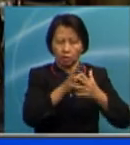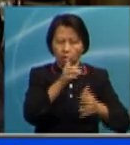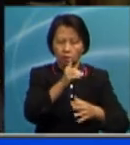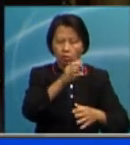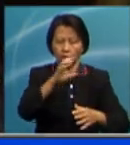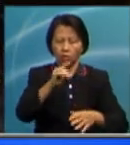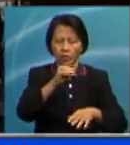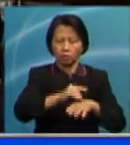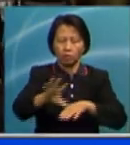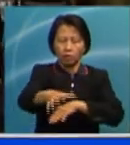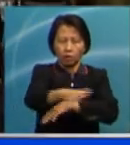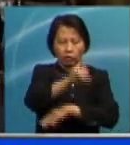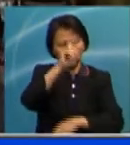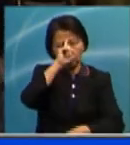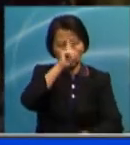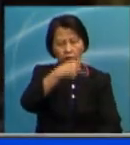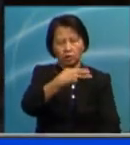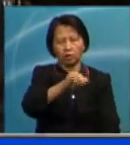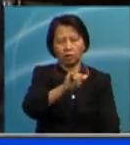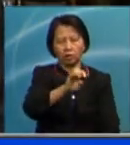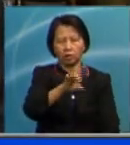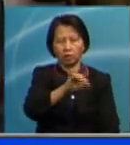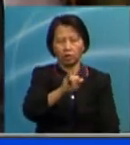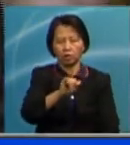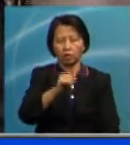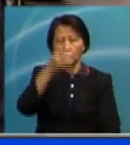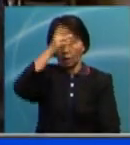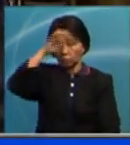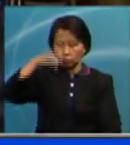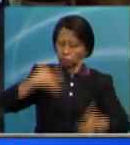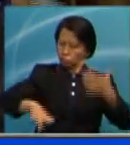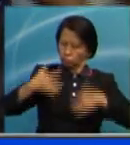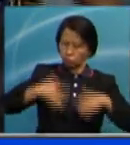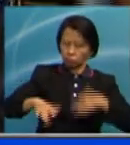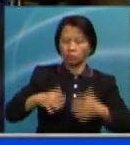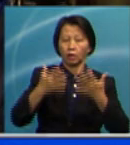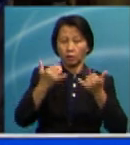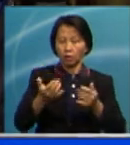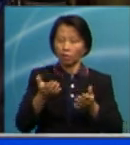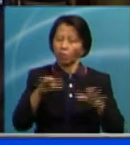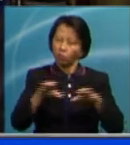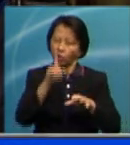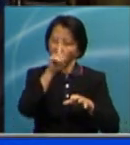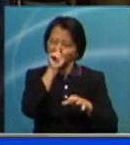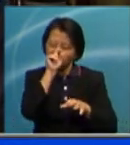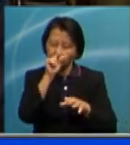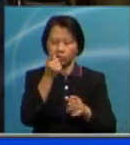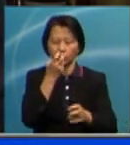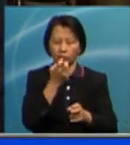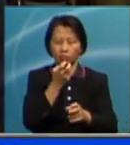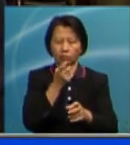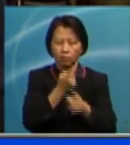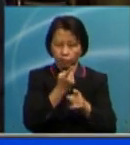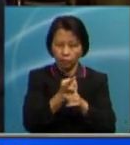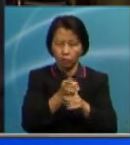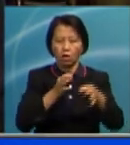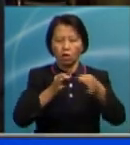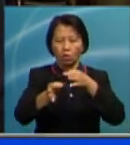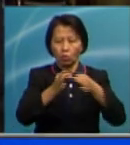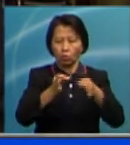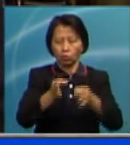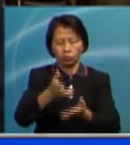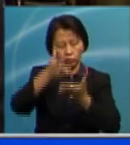di lautan Hindi dan di sini juga saya ingin membuat sedikit pembetulan dalam ulasan yang saya berikan dalam